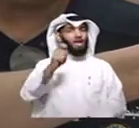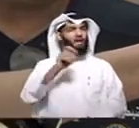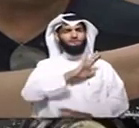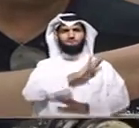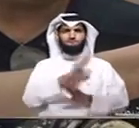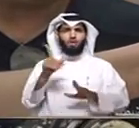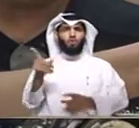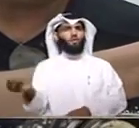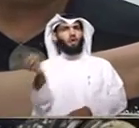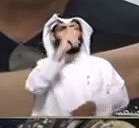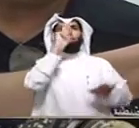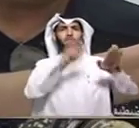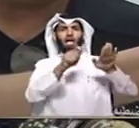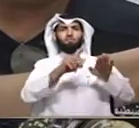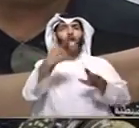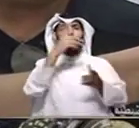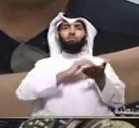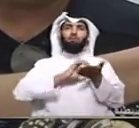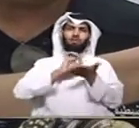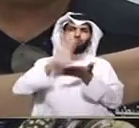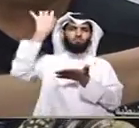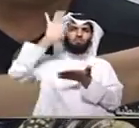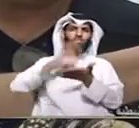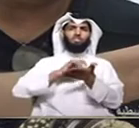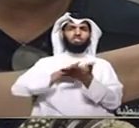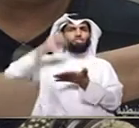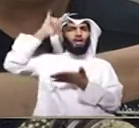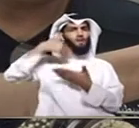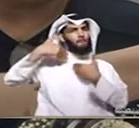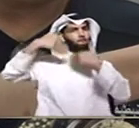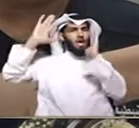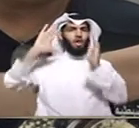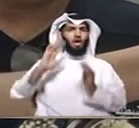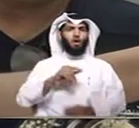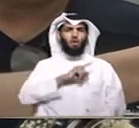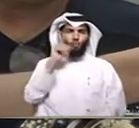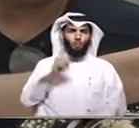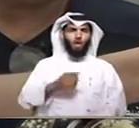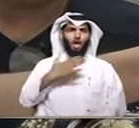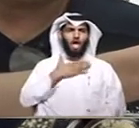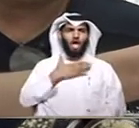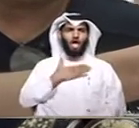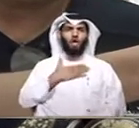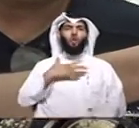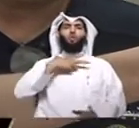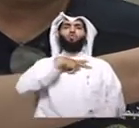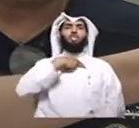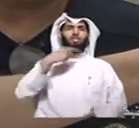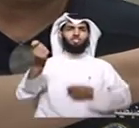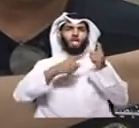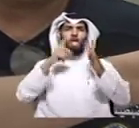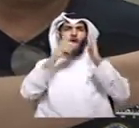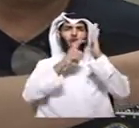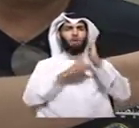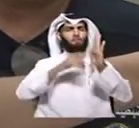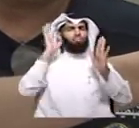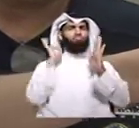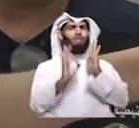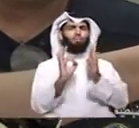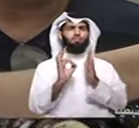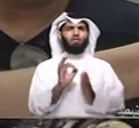وتحويل النيابة والإبعاد الإداري. ثاني شيء أحب إحنا بالوزارة التجارة راح نطبق القانون على الكل، توصل إلى